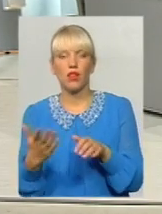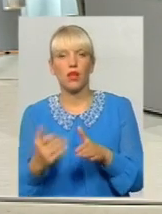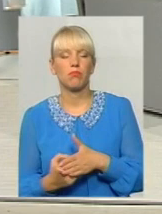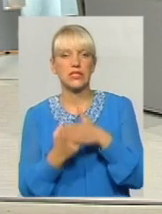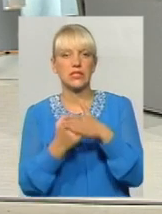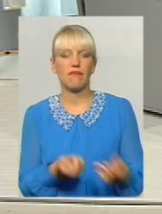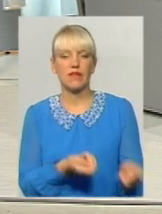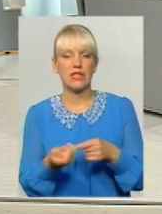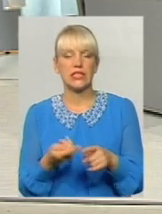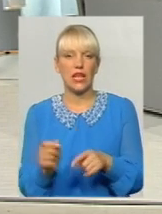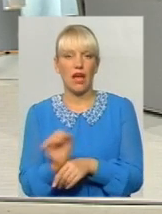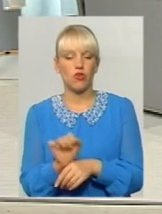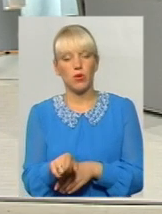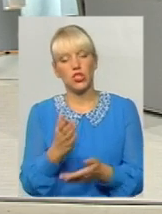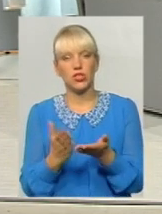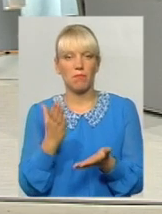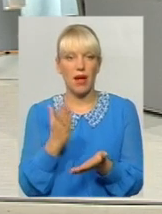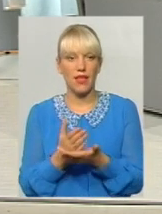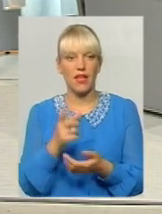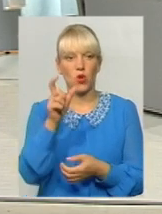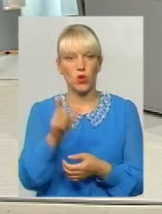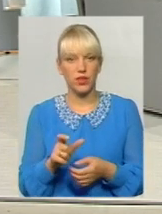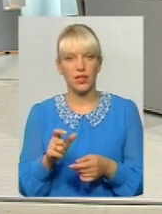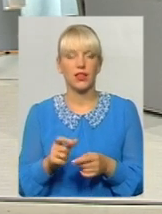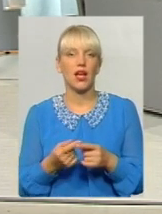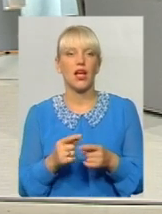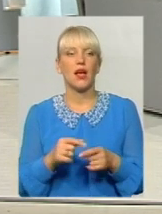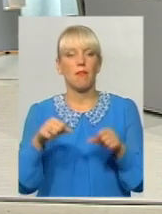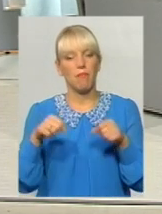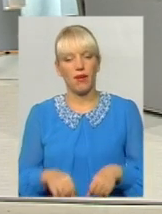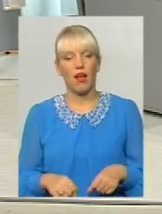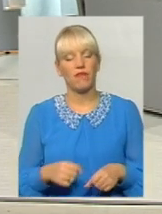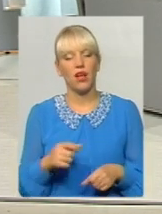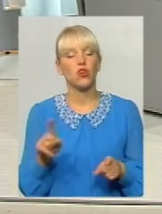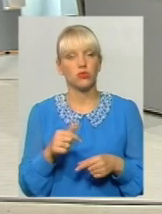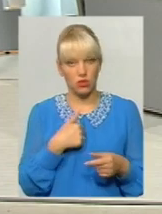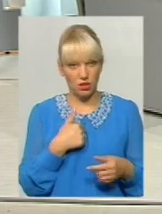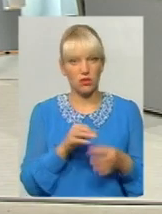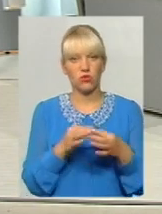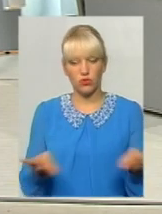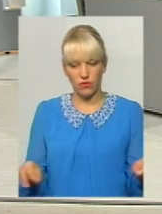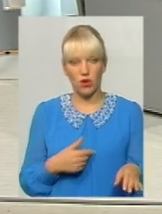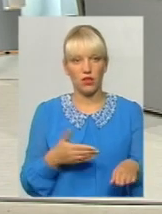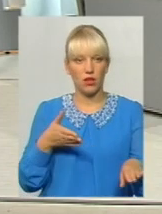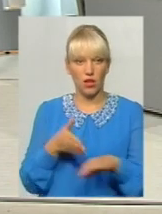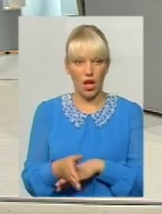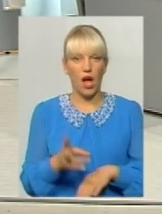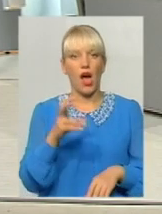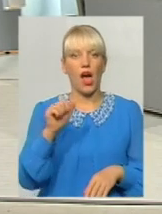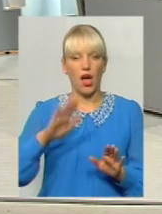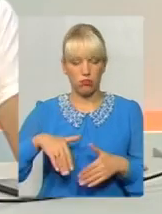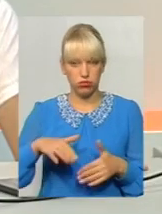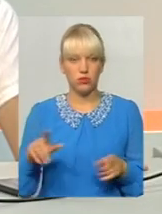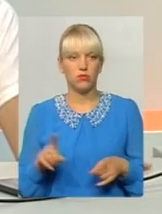автомобіль, чи має конкретно ця особа право ним керувати. Це спочатку митники в нас запускають, а потім зразу будуть перевіряти. Вони запускають фактично не саме вас,